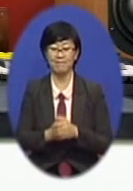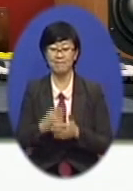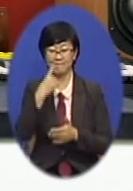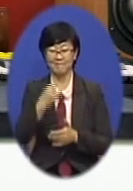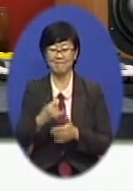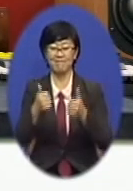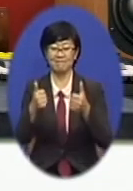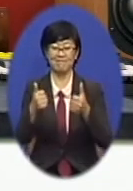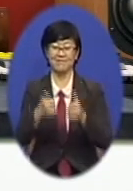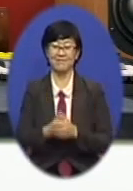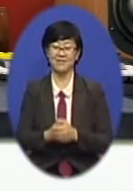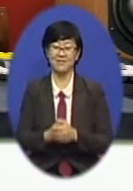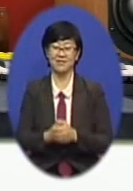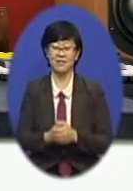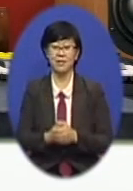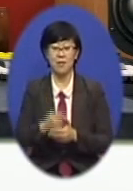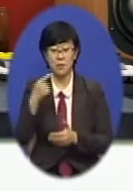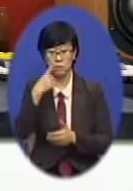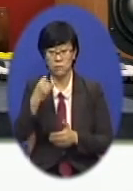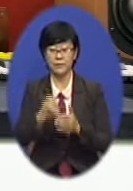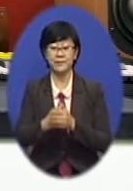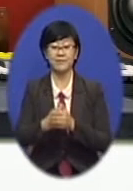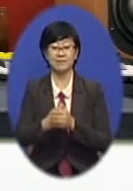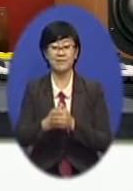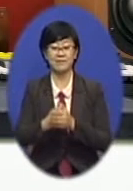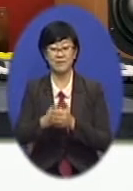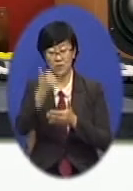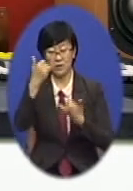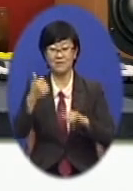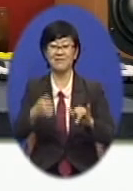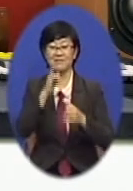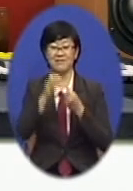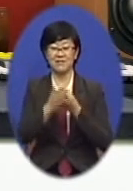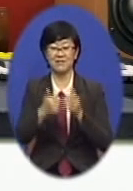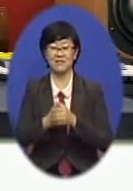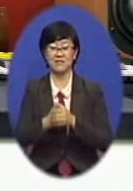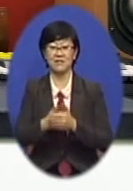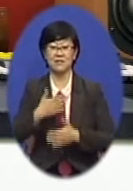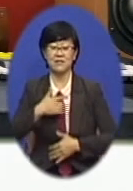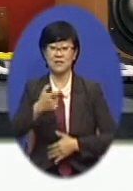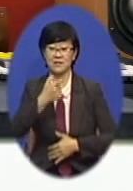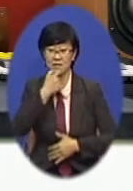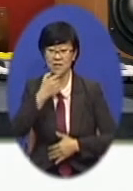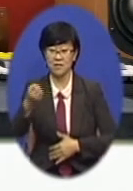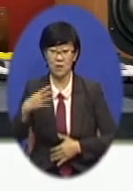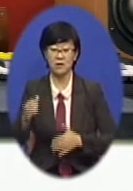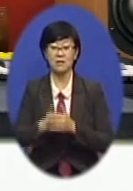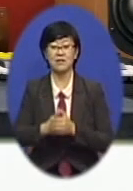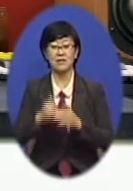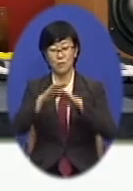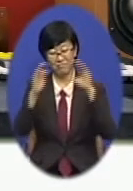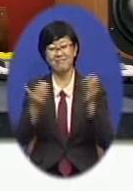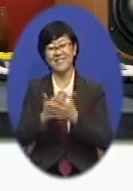어머니. 맞아요. 엄한 어머니 밑에서 진짜 효자가 나온다 그러잖아요. 그래도 날 싫다고 그러는 줄 알았더니 그래도 다